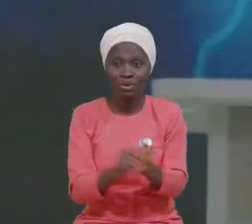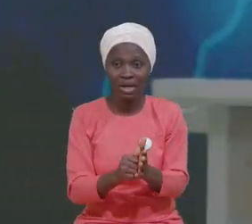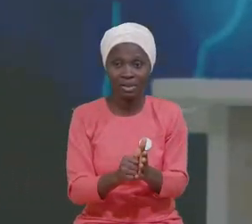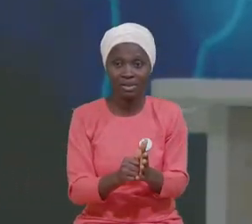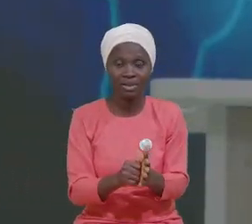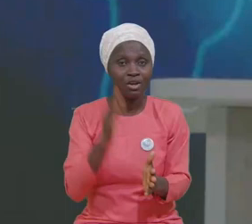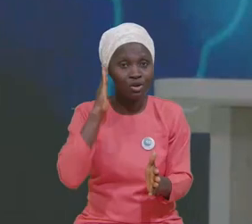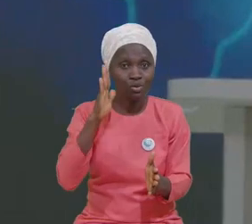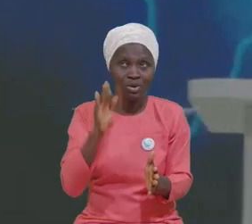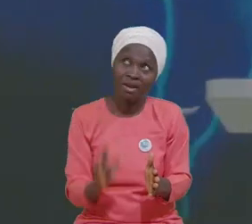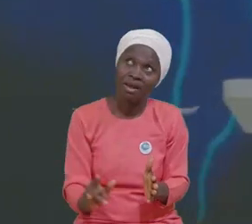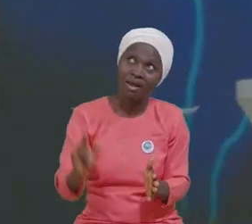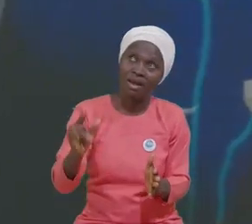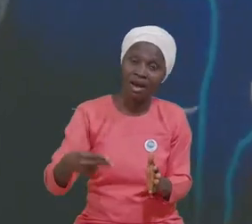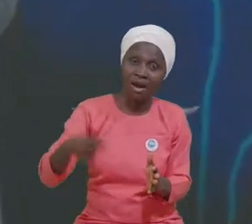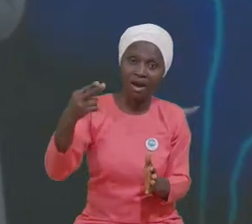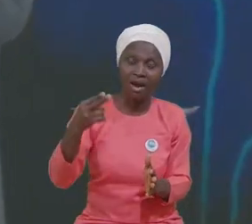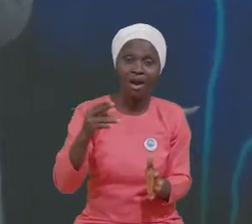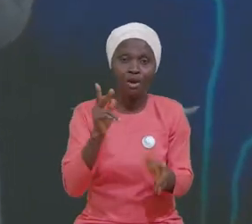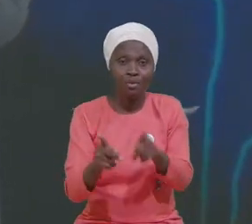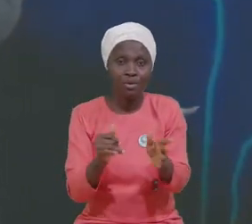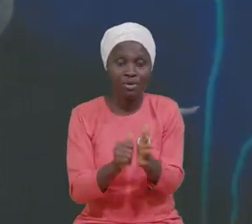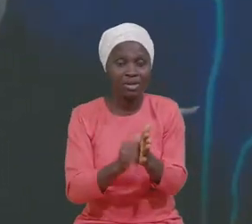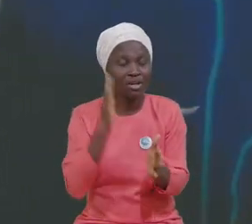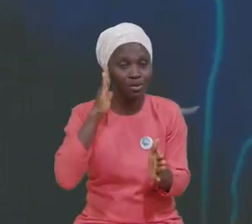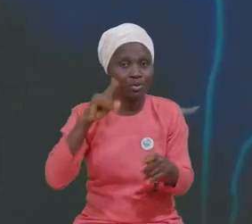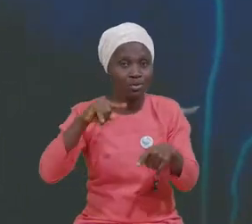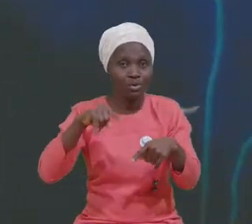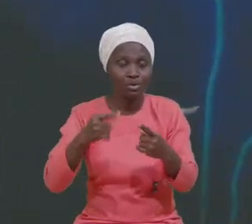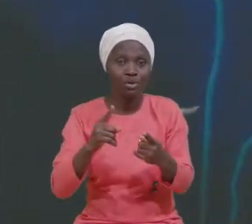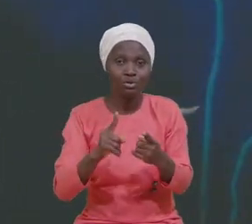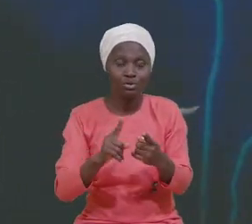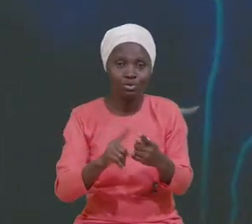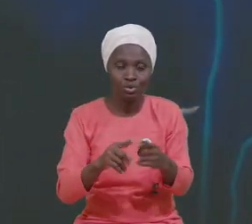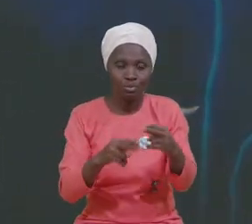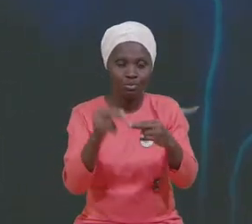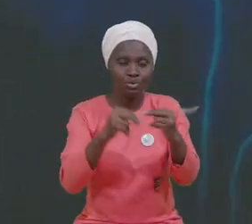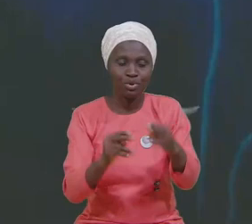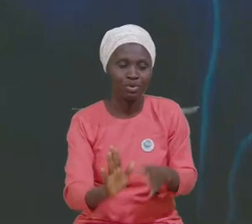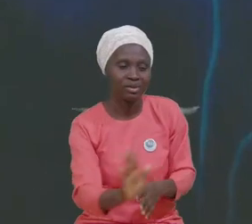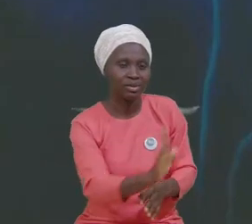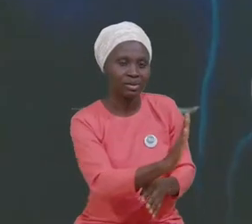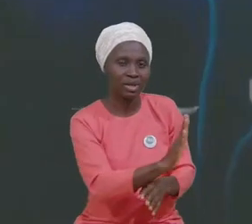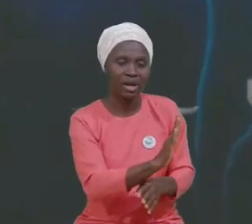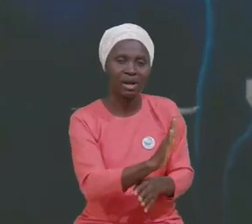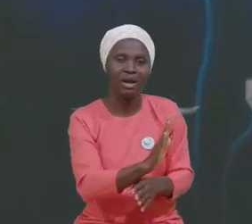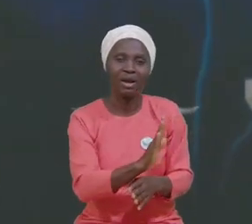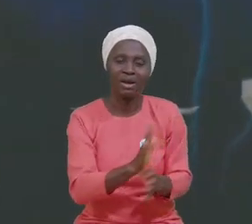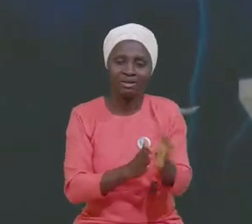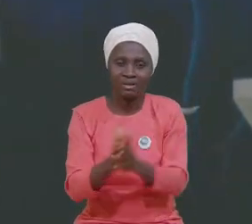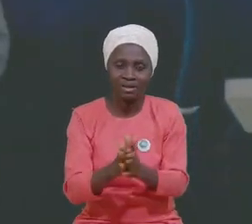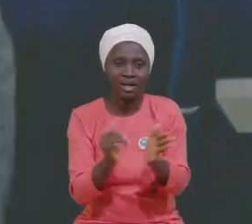montent, c'est pour ceux qui vont aller plus haut et qui sont ambitieux et qui